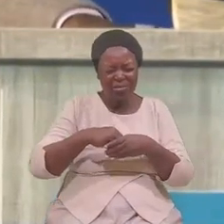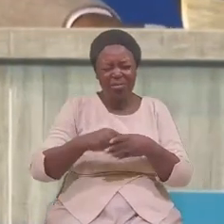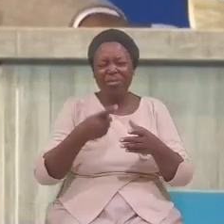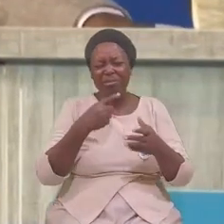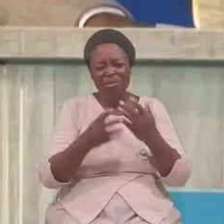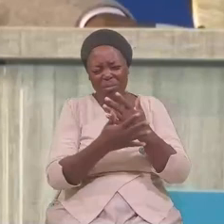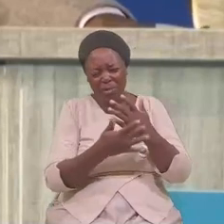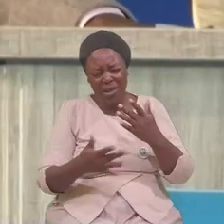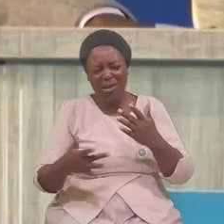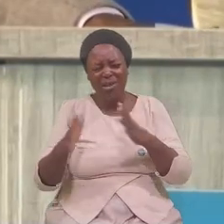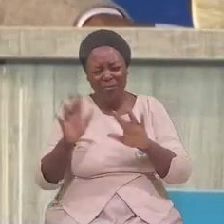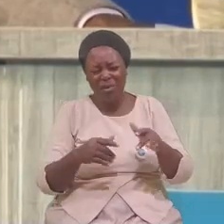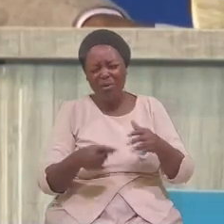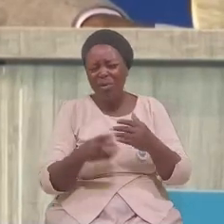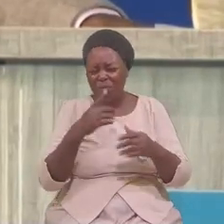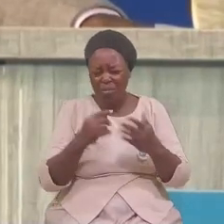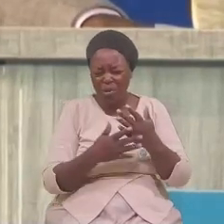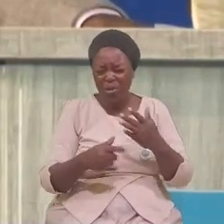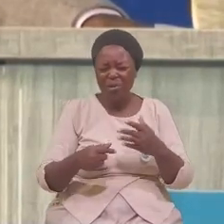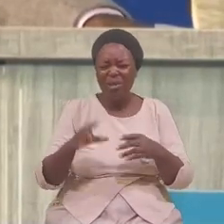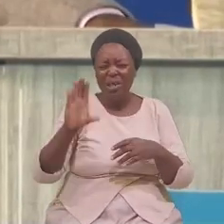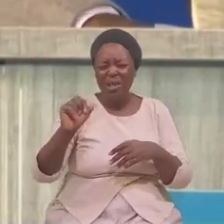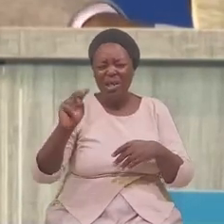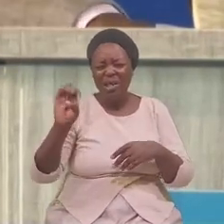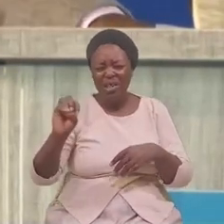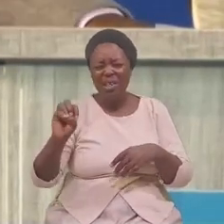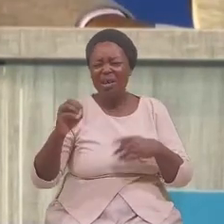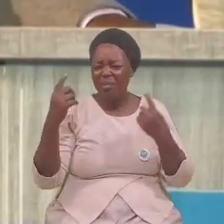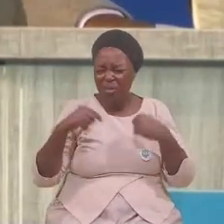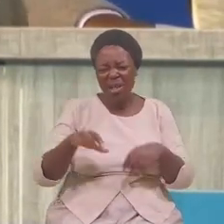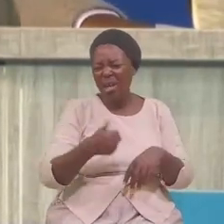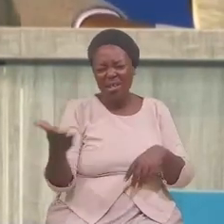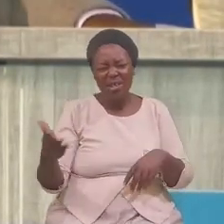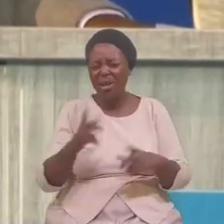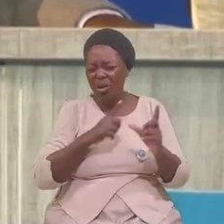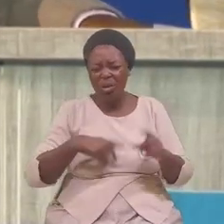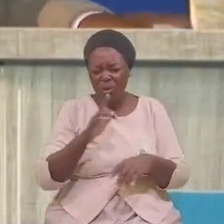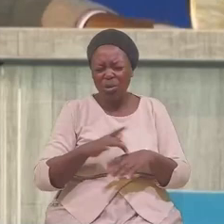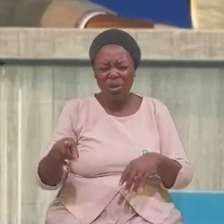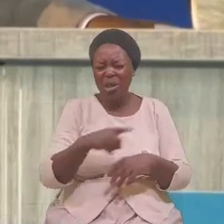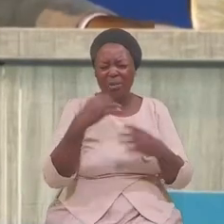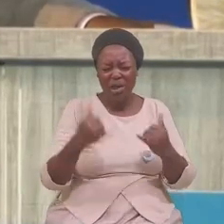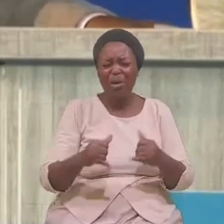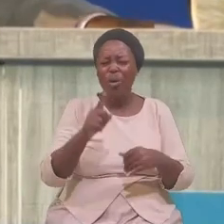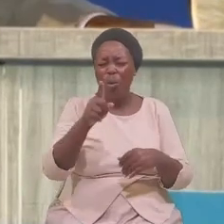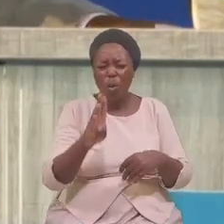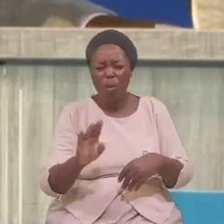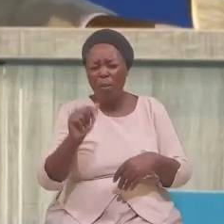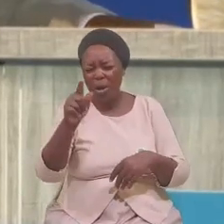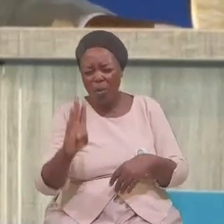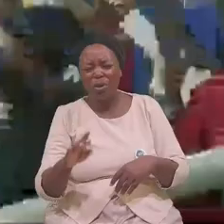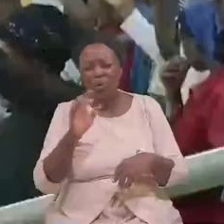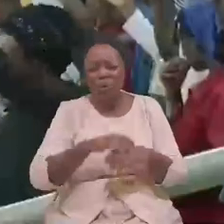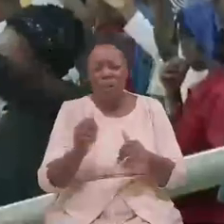ulcère, douleur, quel que soit le nom, touche-les maintenant, Seigneur. L'un après l'un, l'autre,